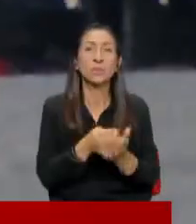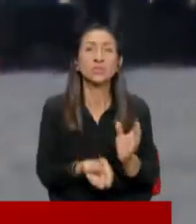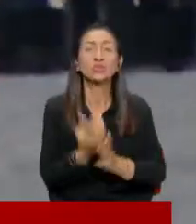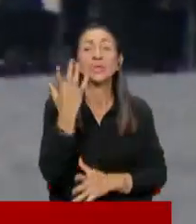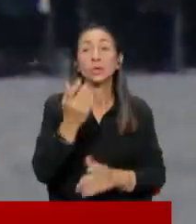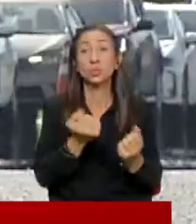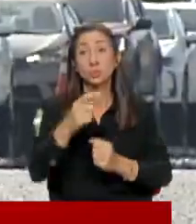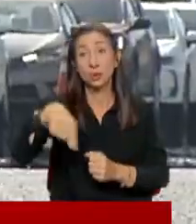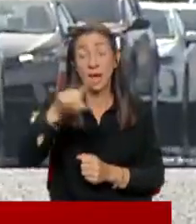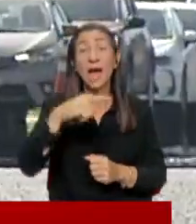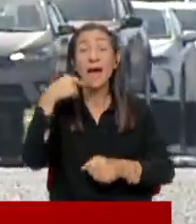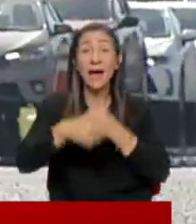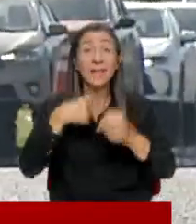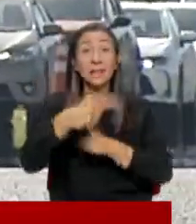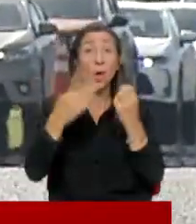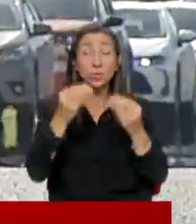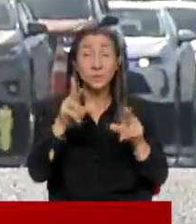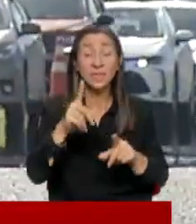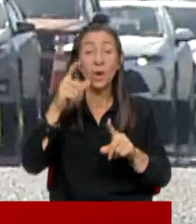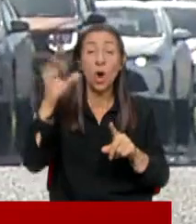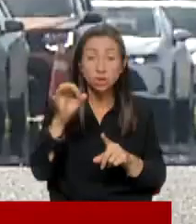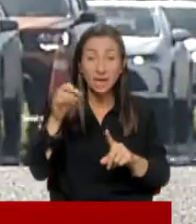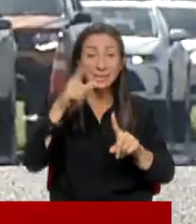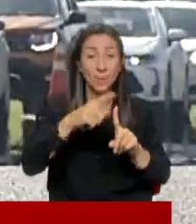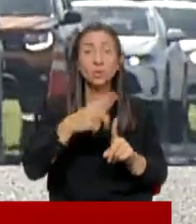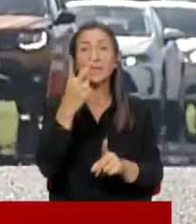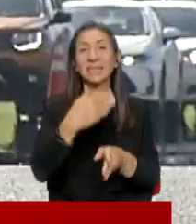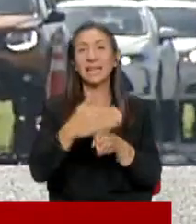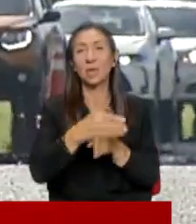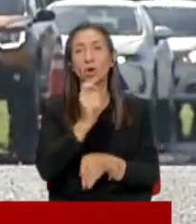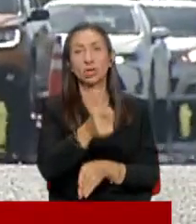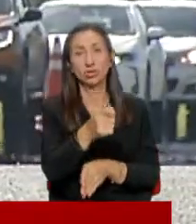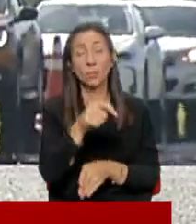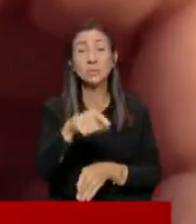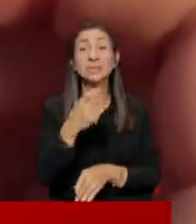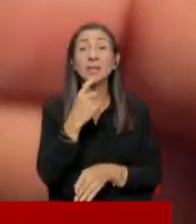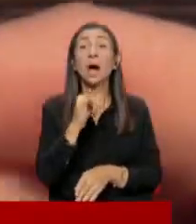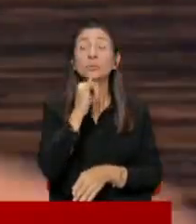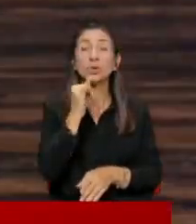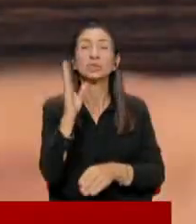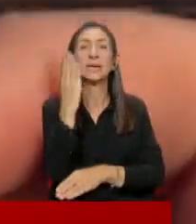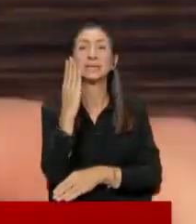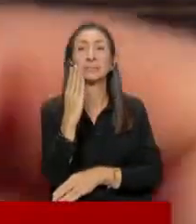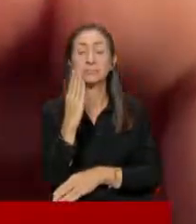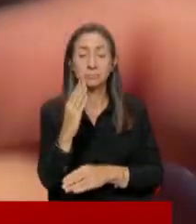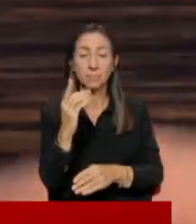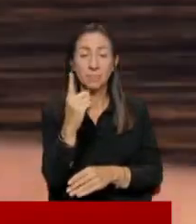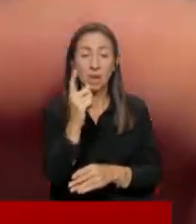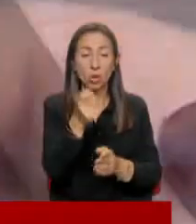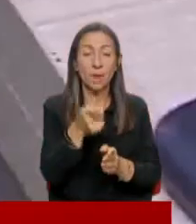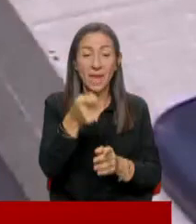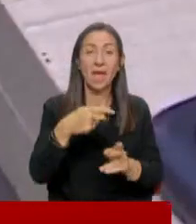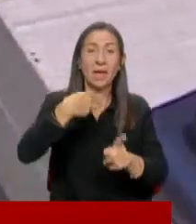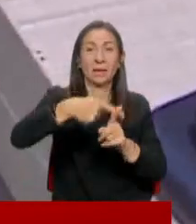çıkartıldı sürücülere. Her yıl olduğu gibi Ocak ve Temmuz'da iki taksitle ödenecekti. Bu sene Ağustos ve Kasım aylarına birer ödeme